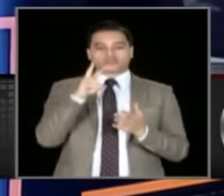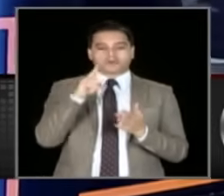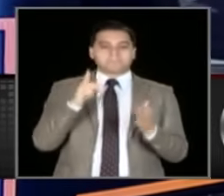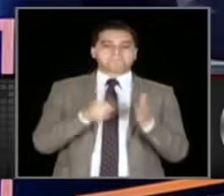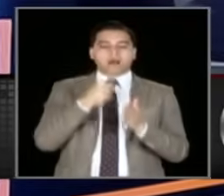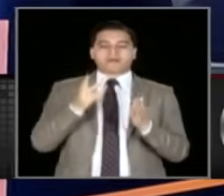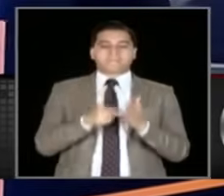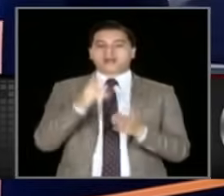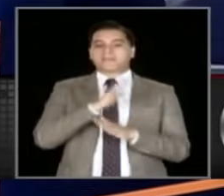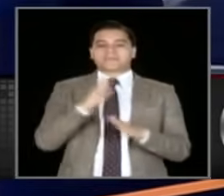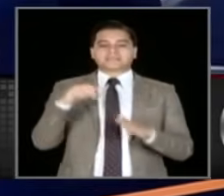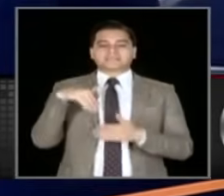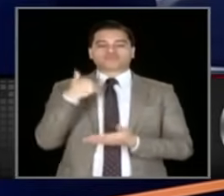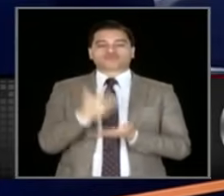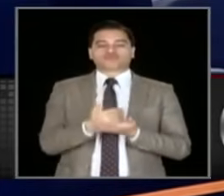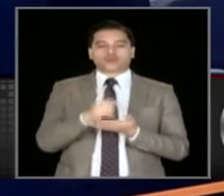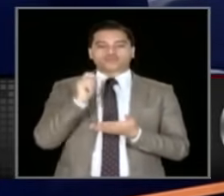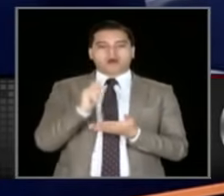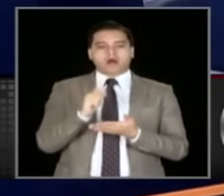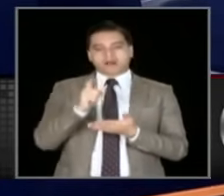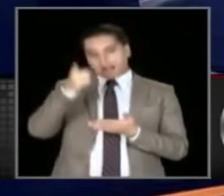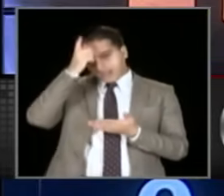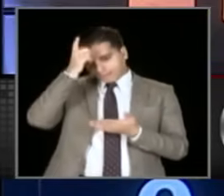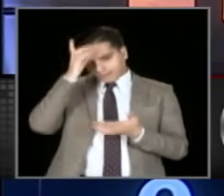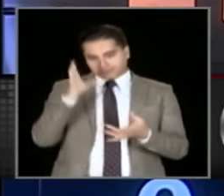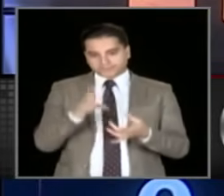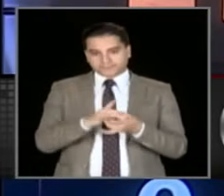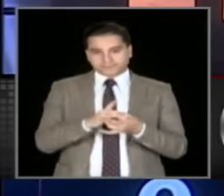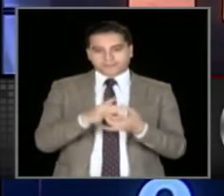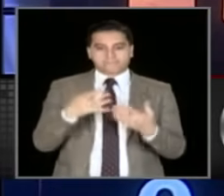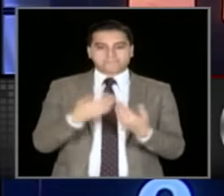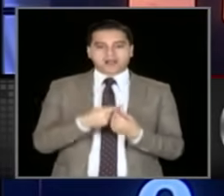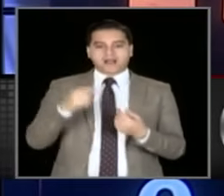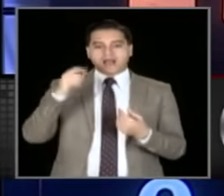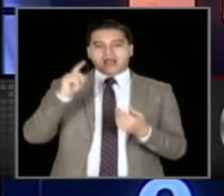2023؟ اسمعوا المعلومة دي: أول مرة